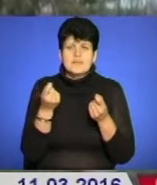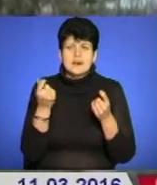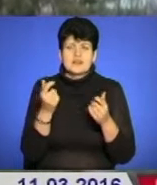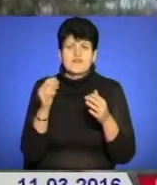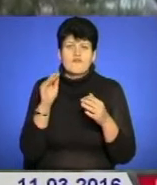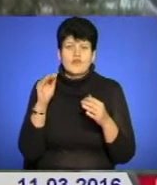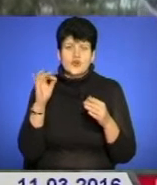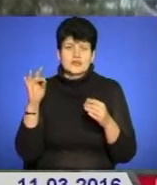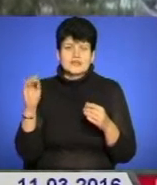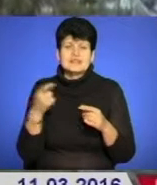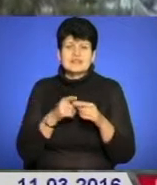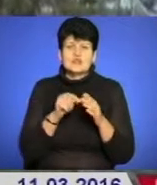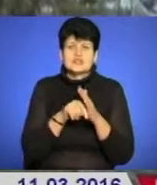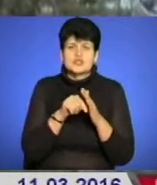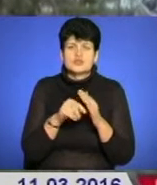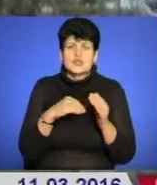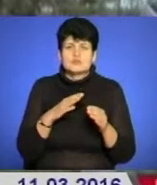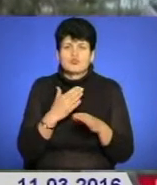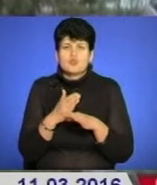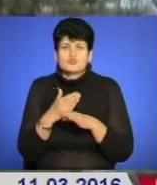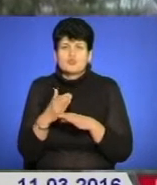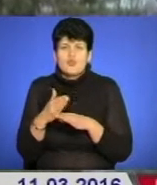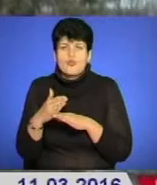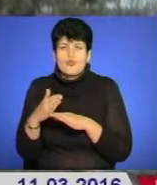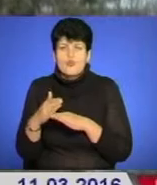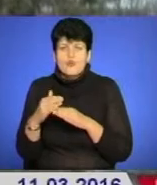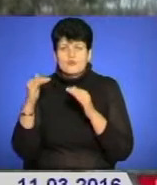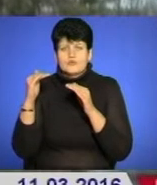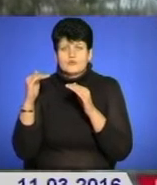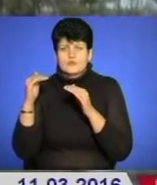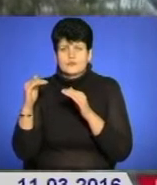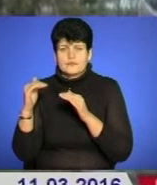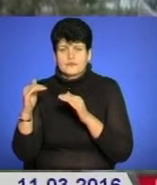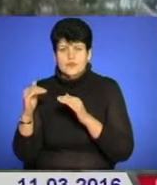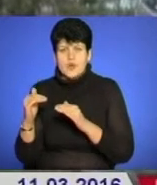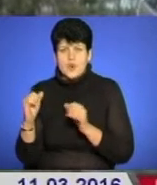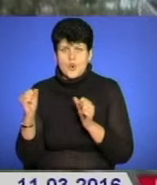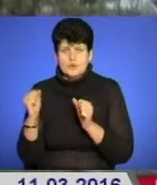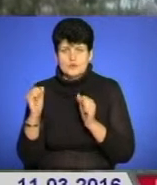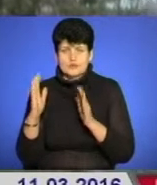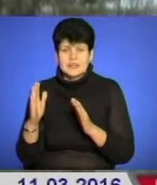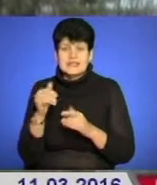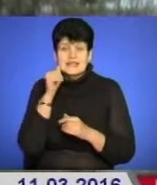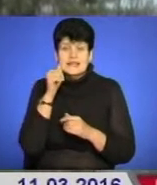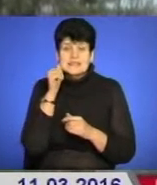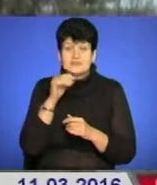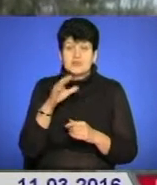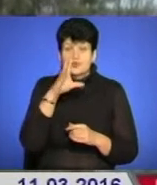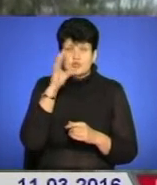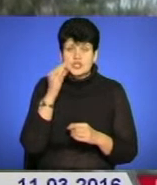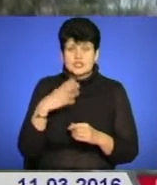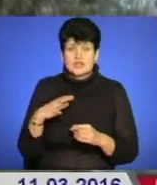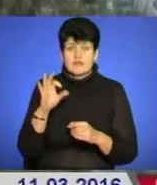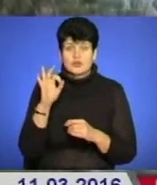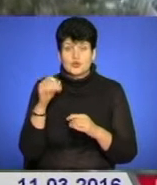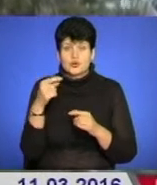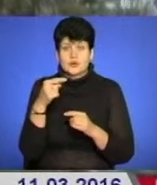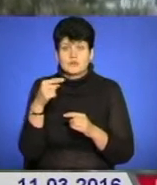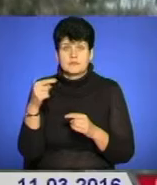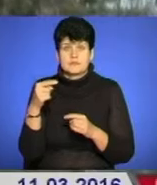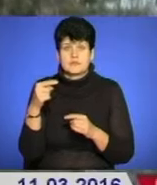фронти. Це означає, що в нас поступово температури повітря знижуватимуться. І вже на завтрашню добу на ніч ми очікуємо від 0 до 5